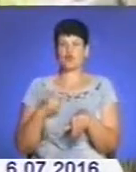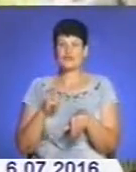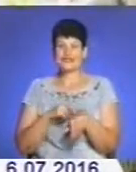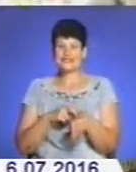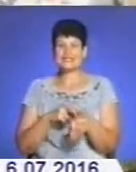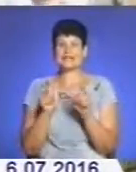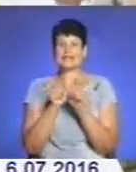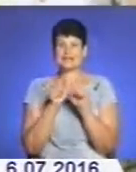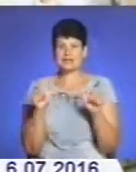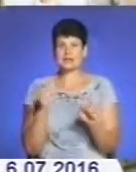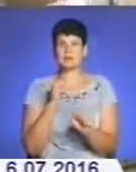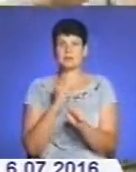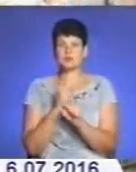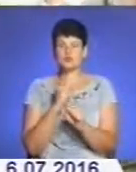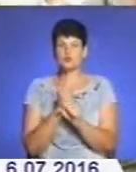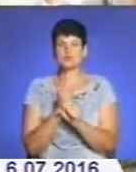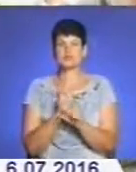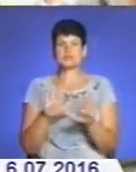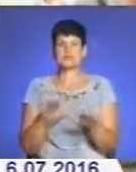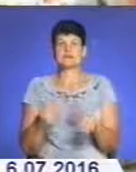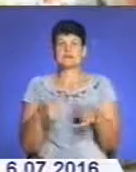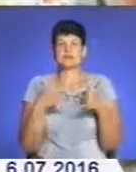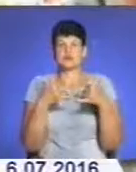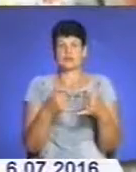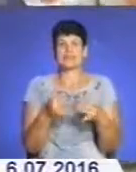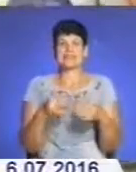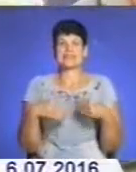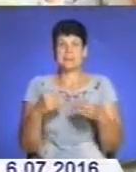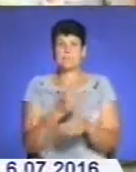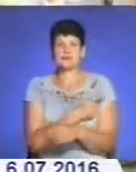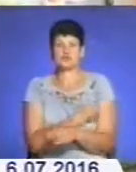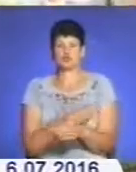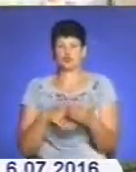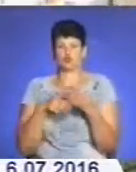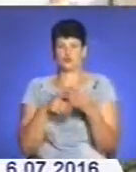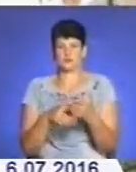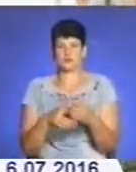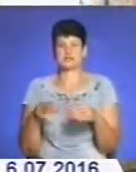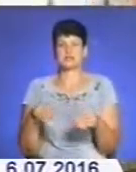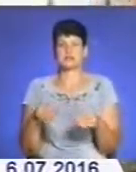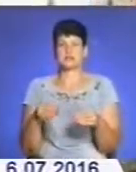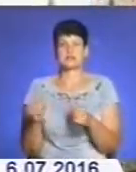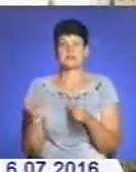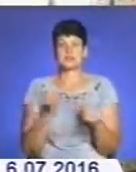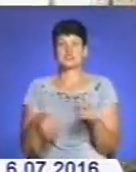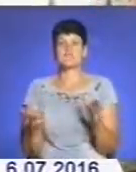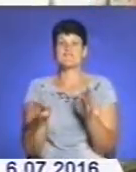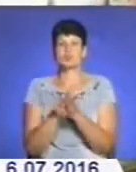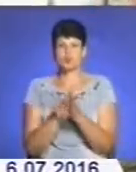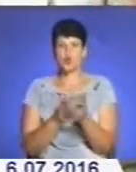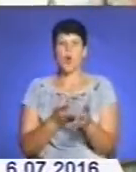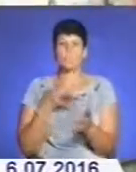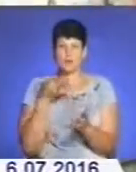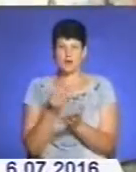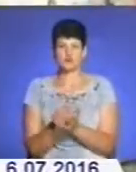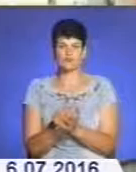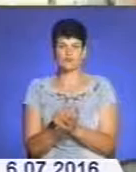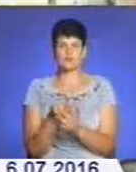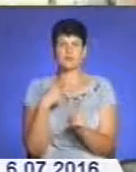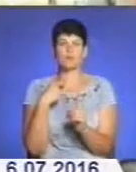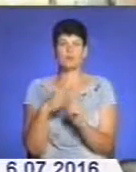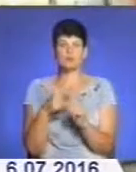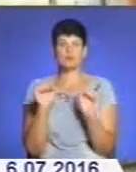працюють, що стосується надання медичної допомоги. Плюс забезпечення відпустки, відпустки оплачуємо військовослужбовців. Плюс